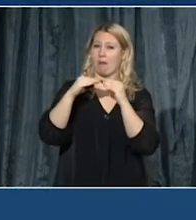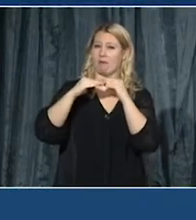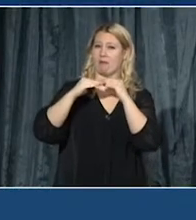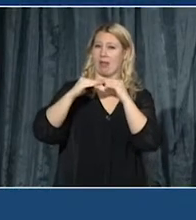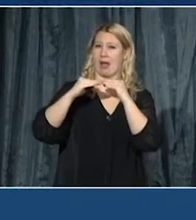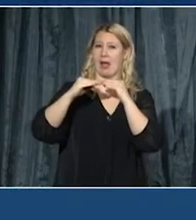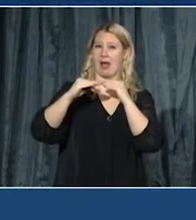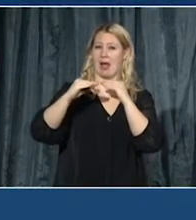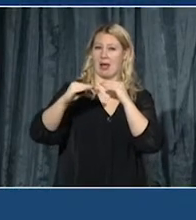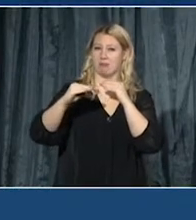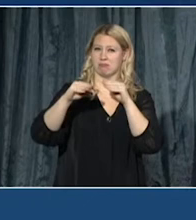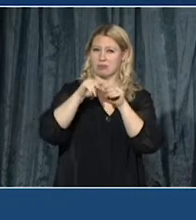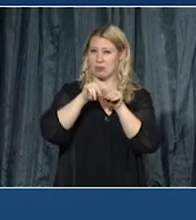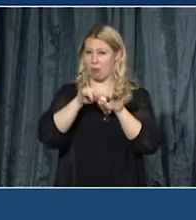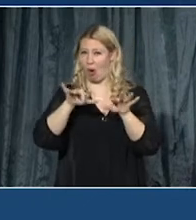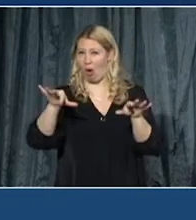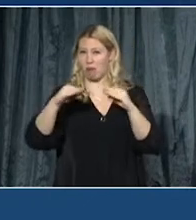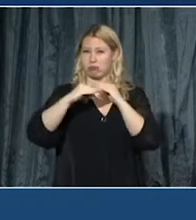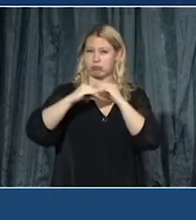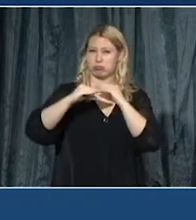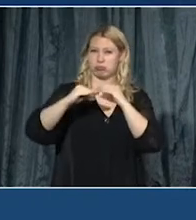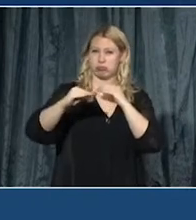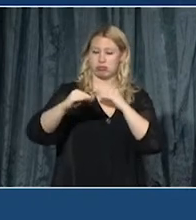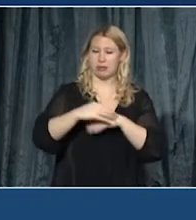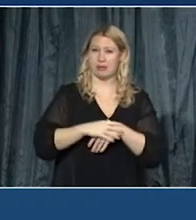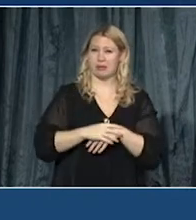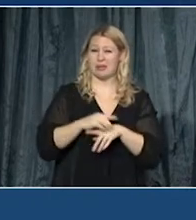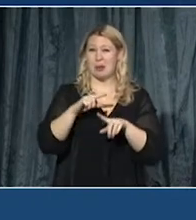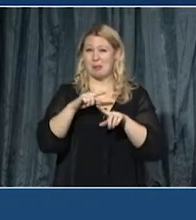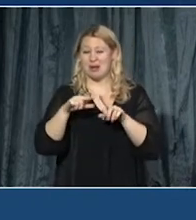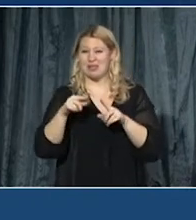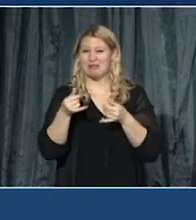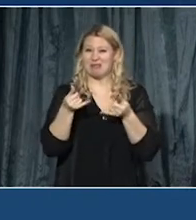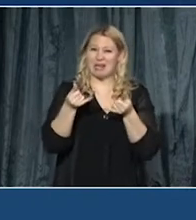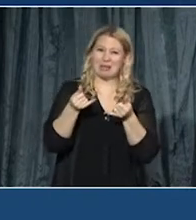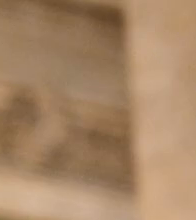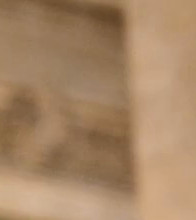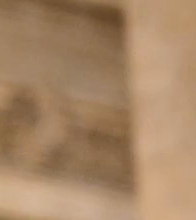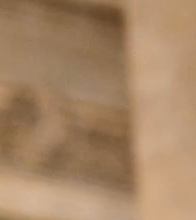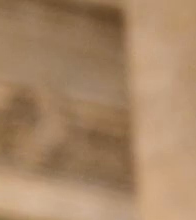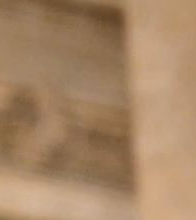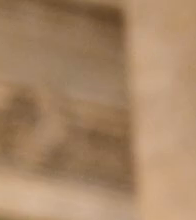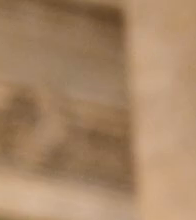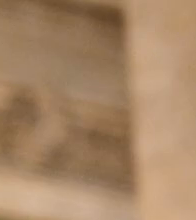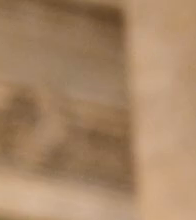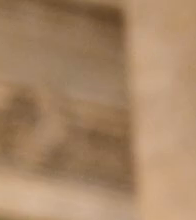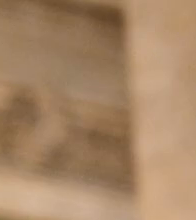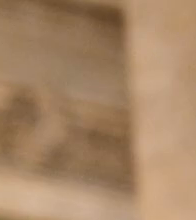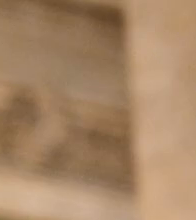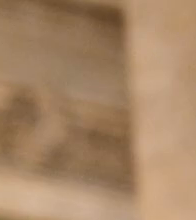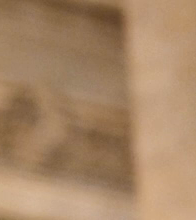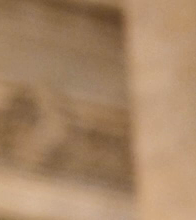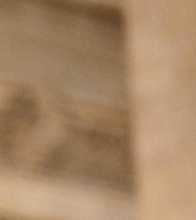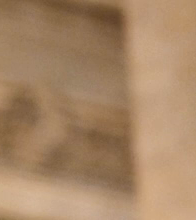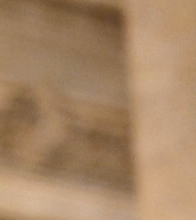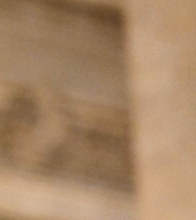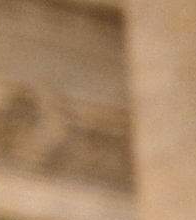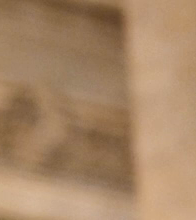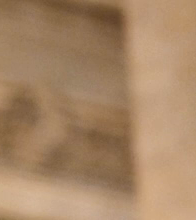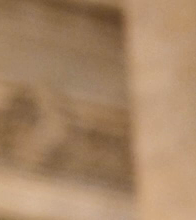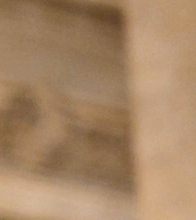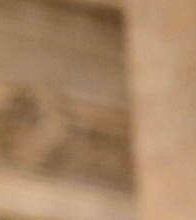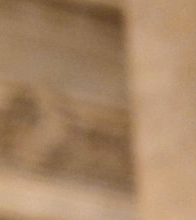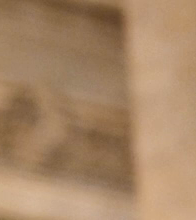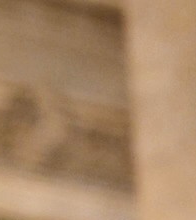잦은 연말 휴가철을 맞아 보다 철저한 마스크 착용이 필요하다고 강조했습니다 신뢰는 물론 분비는 야외에서도